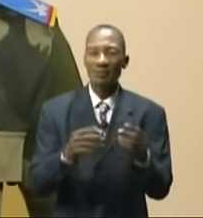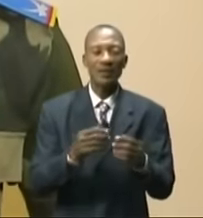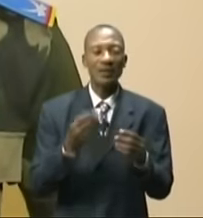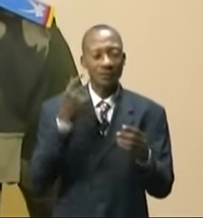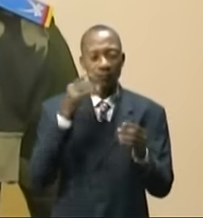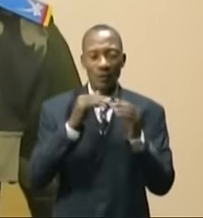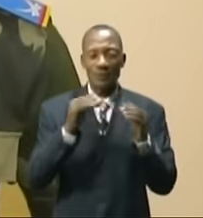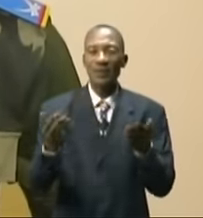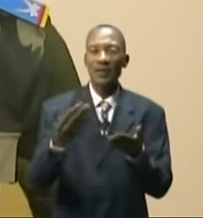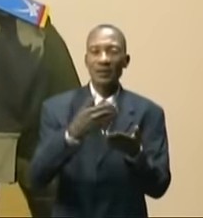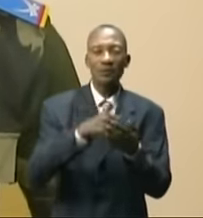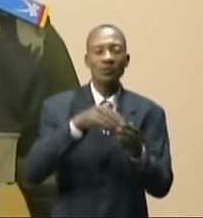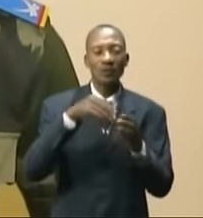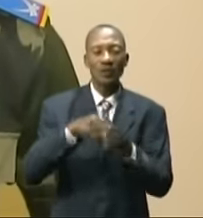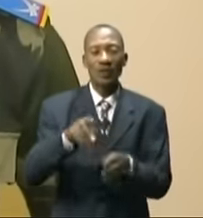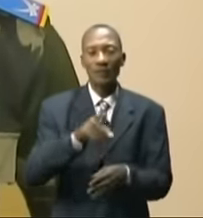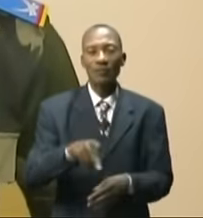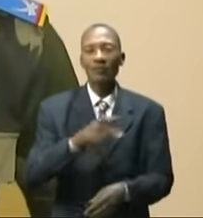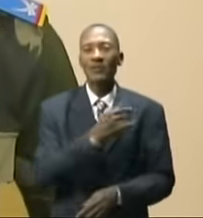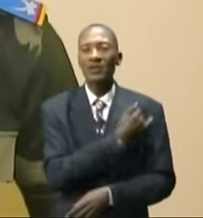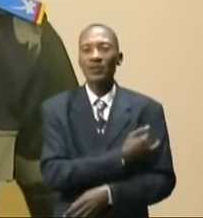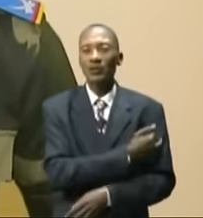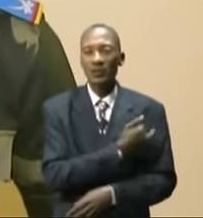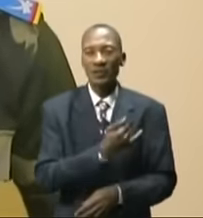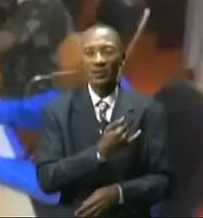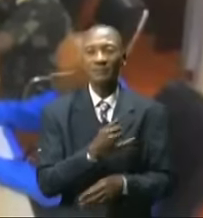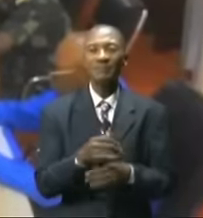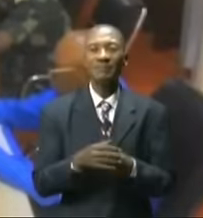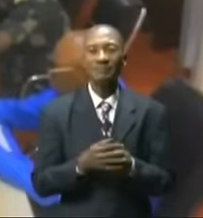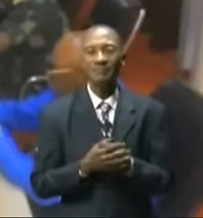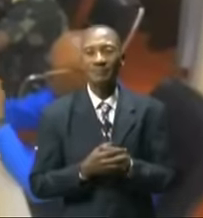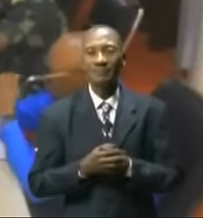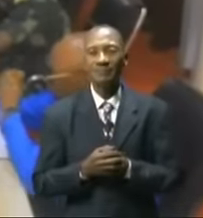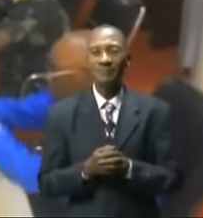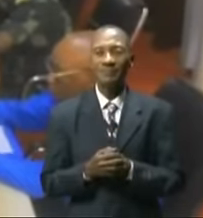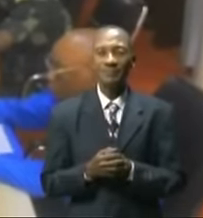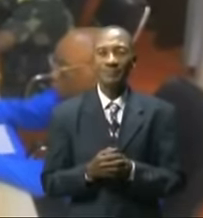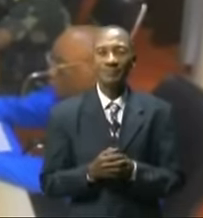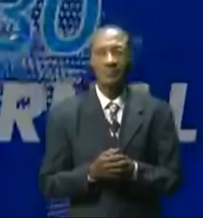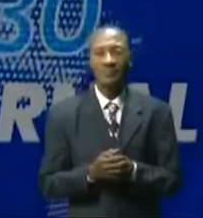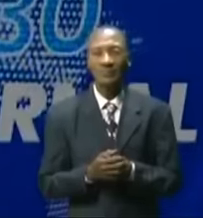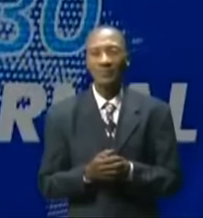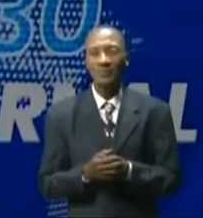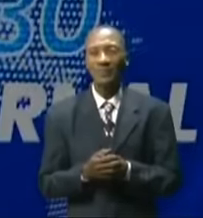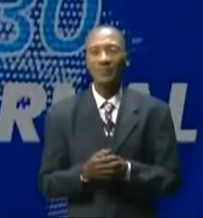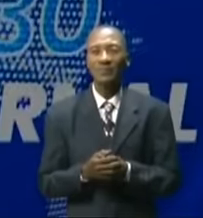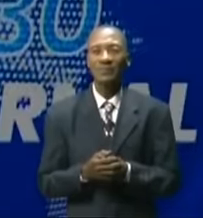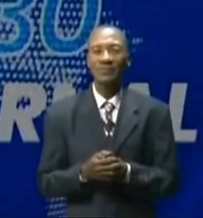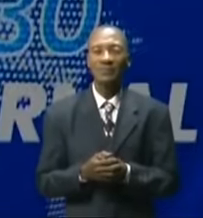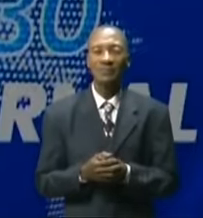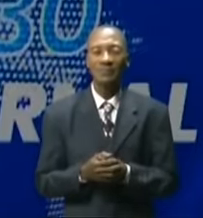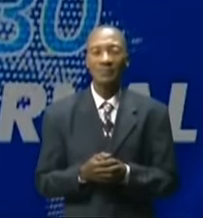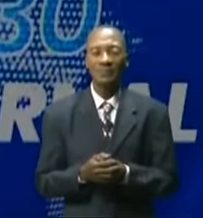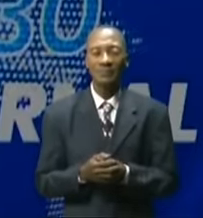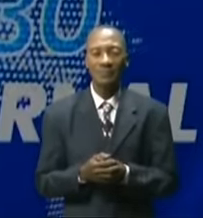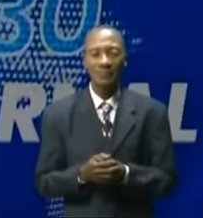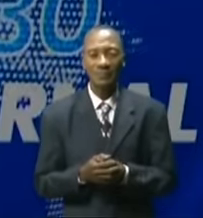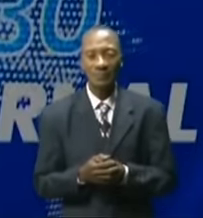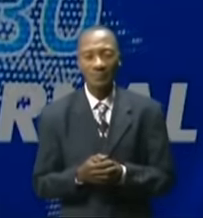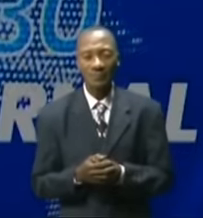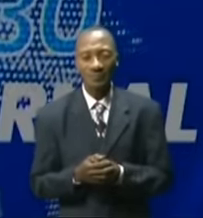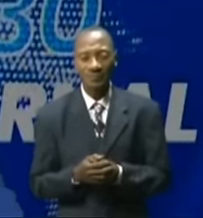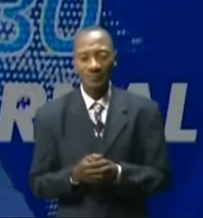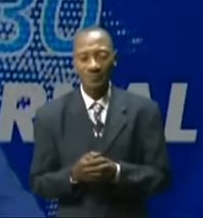de malheur qui continuent à endeuiller nos populations meurtrières. Et puis, ces